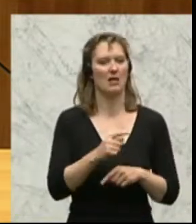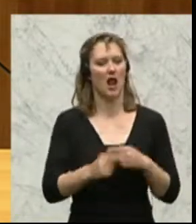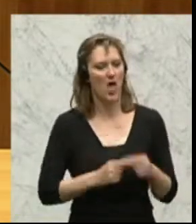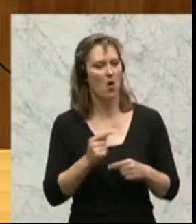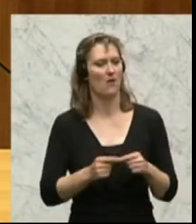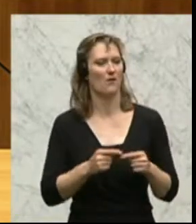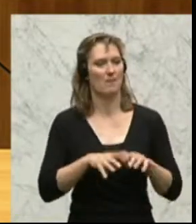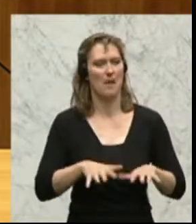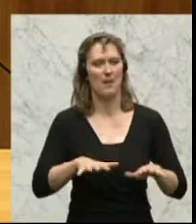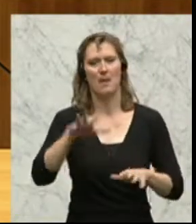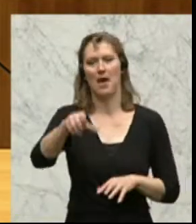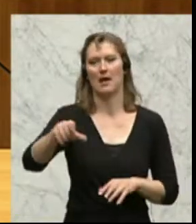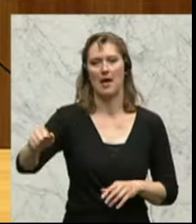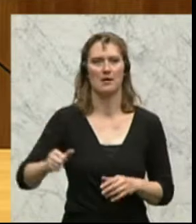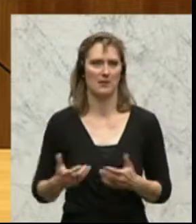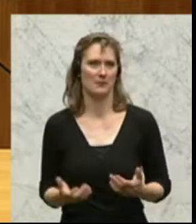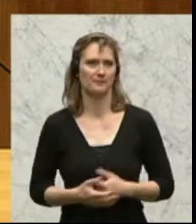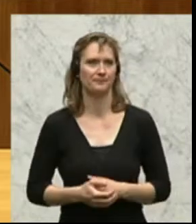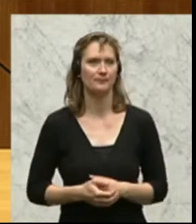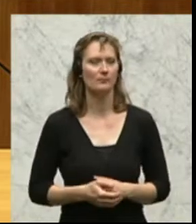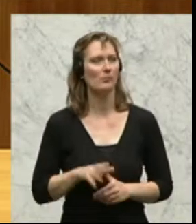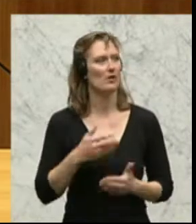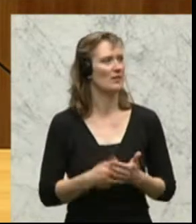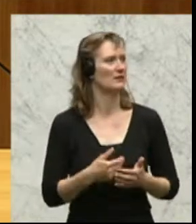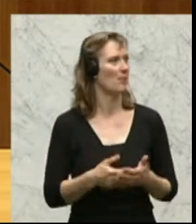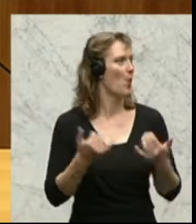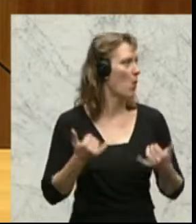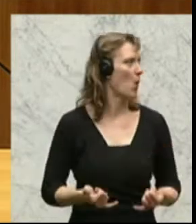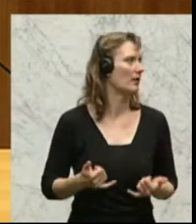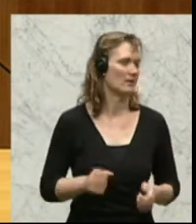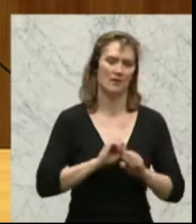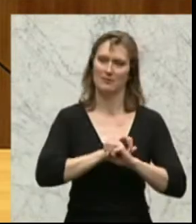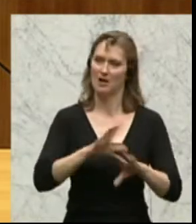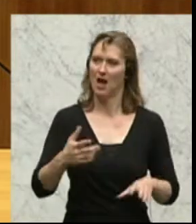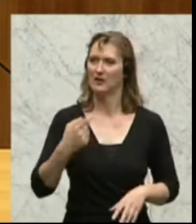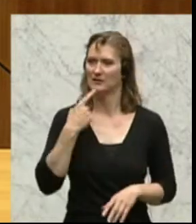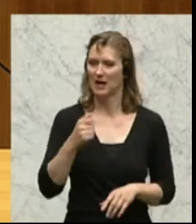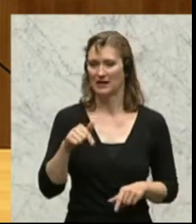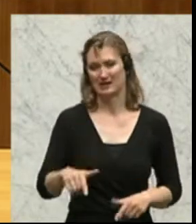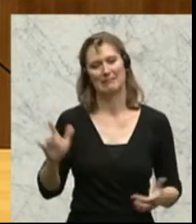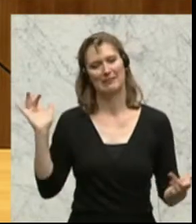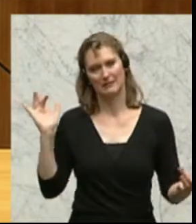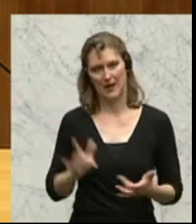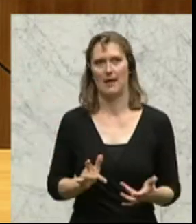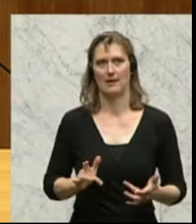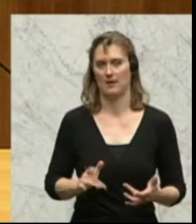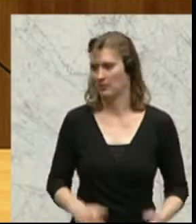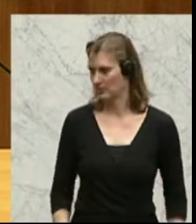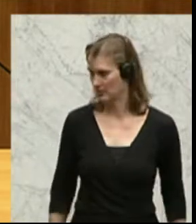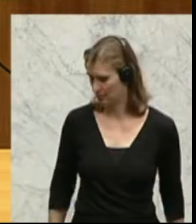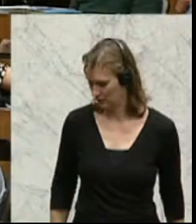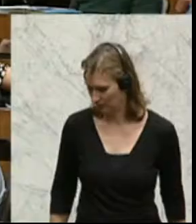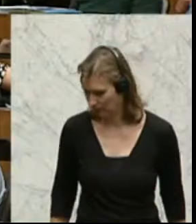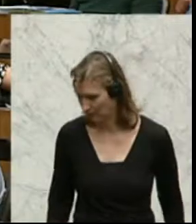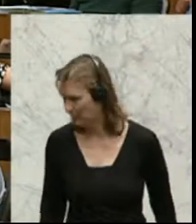würde. Und genau deshalb muss man heute ganz klar hier dagegen sein, meine Damen und Herren. Es würde